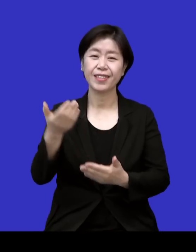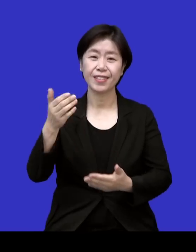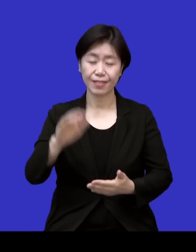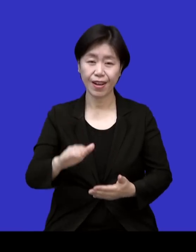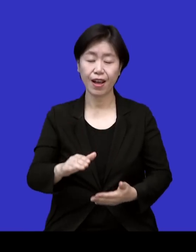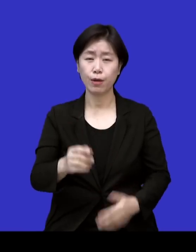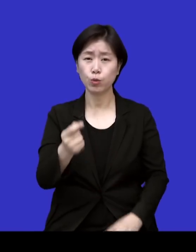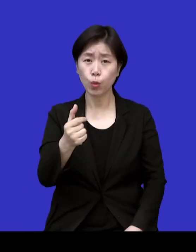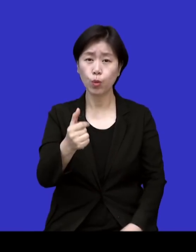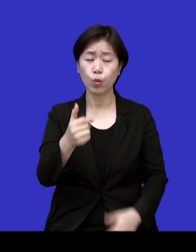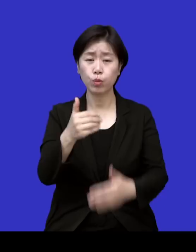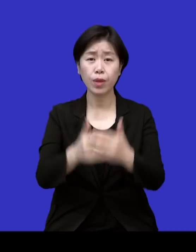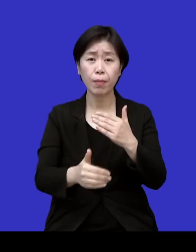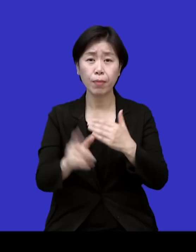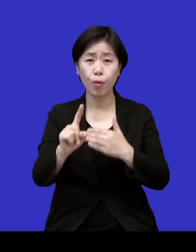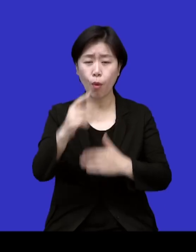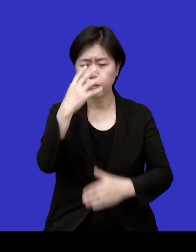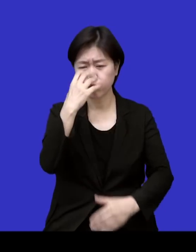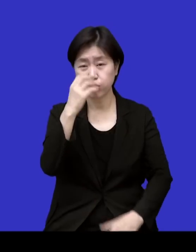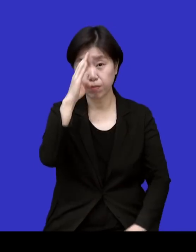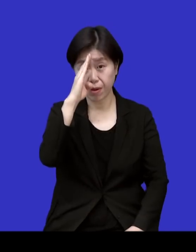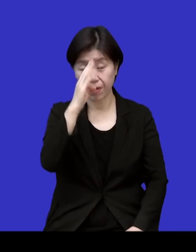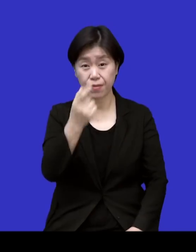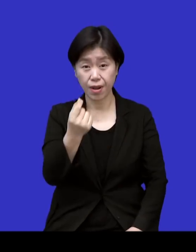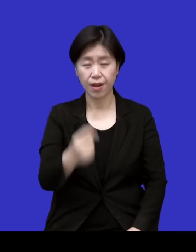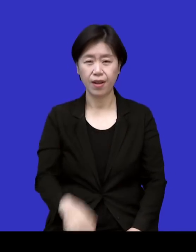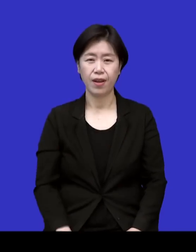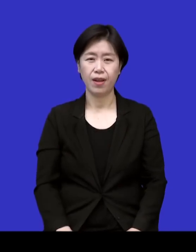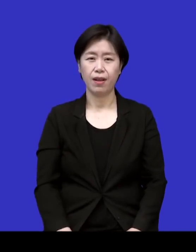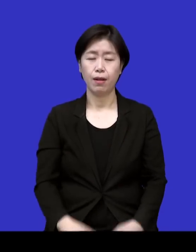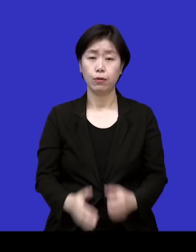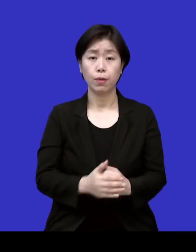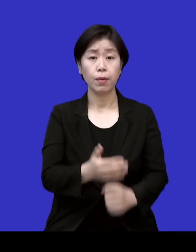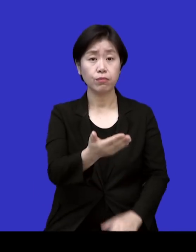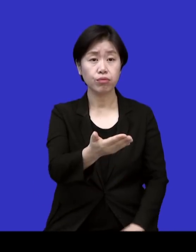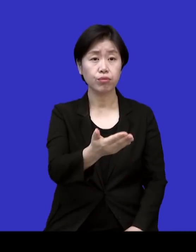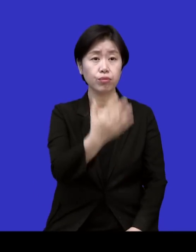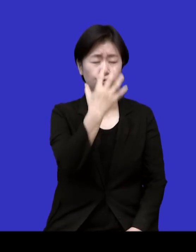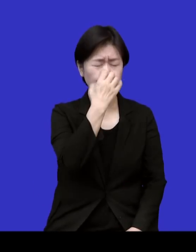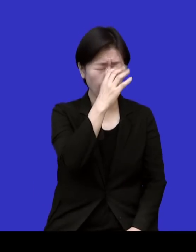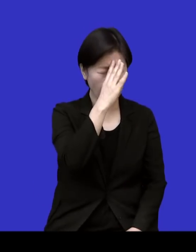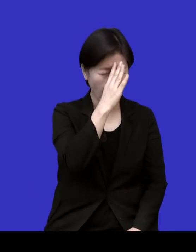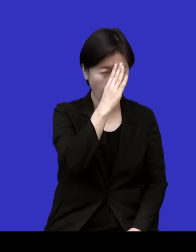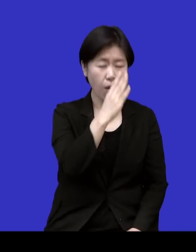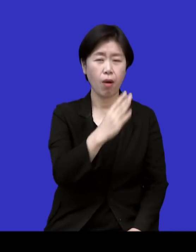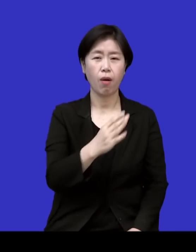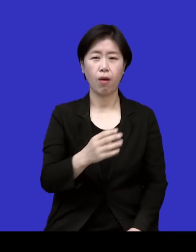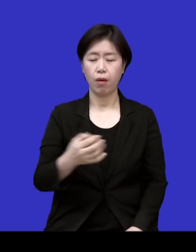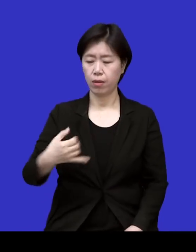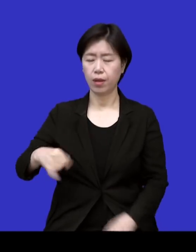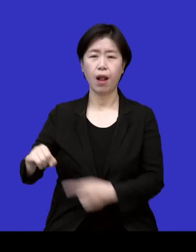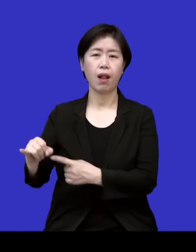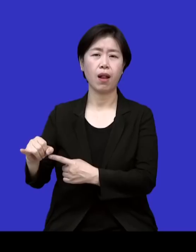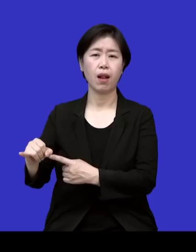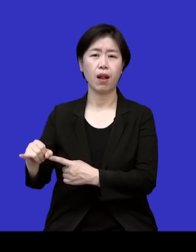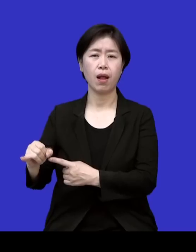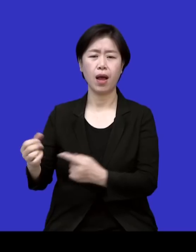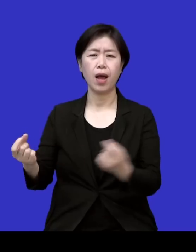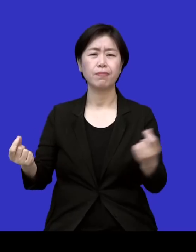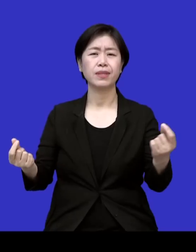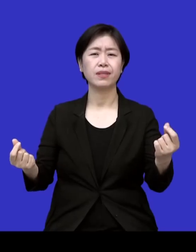우울증이 있으셔서 네. 그러다 보니까 따님한테도 또 그 사이에 또 따님도 네. 우울증을